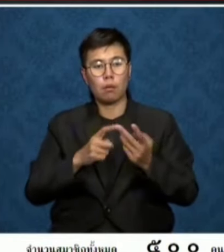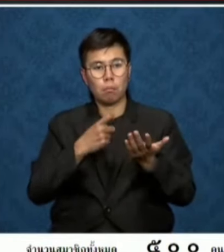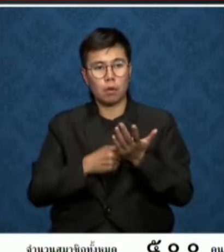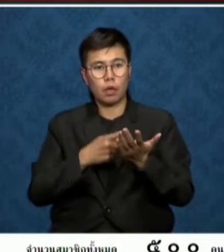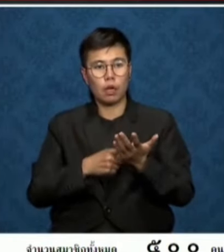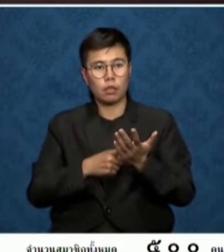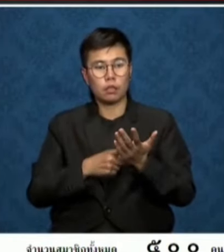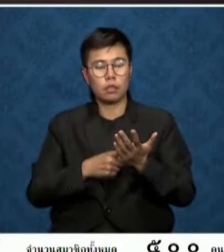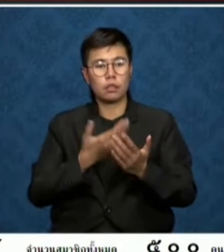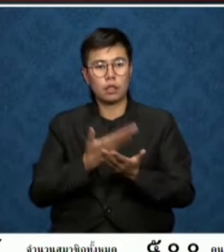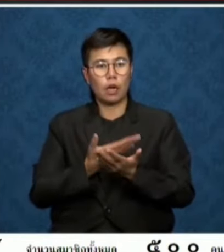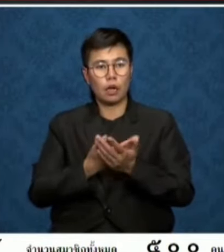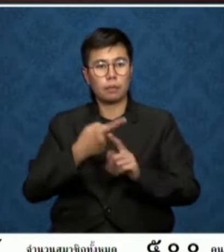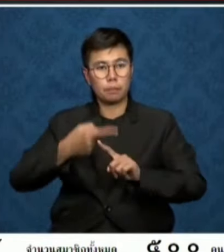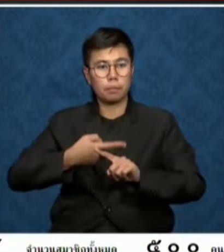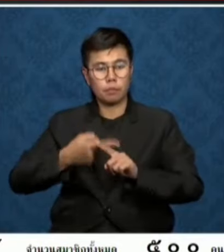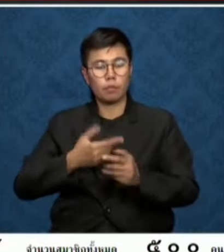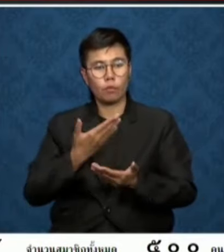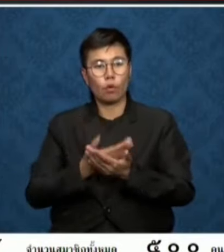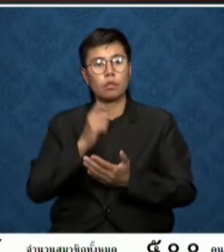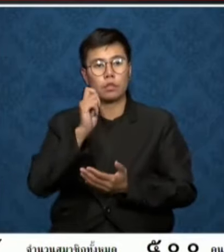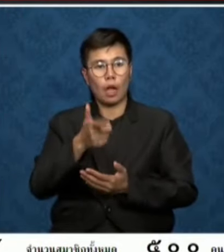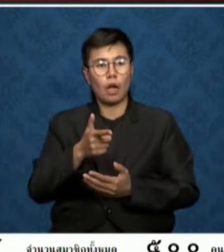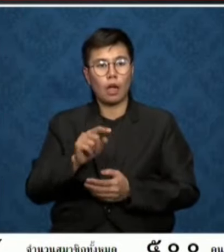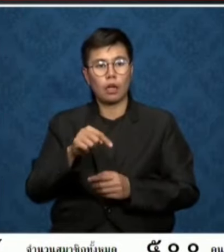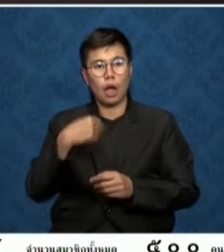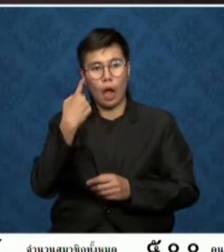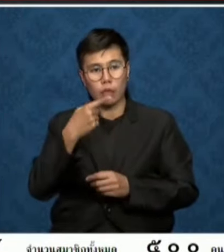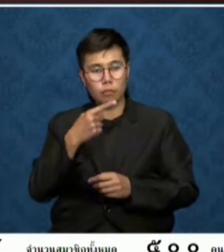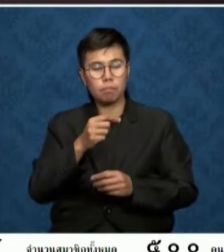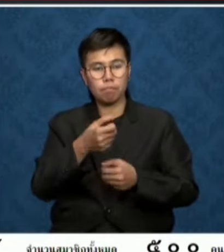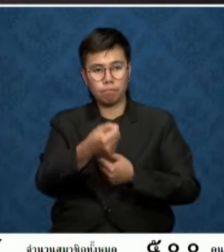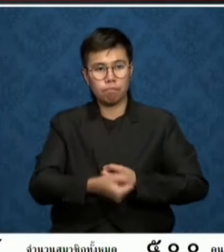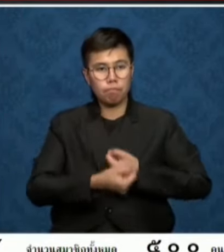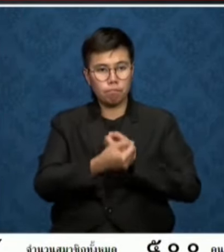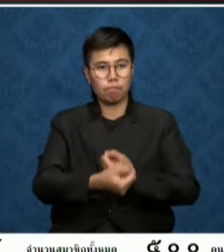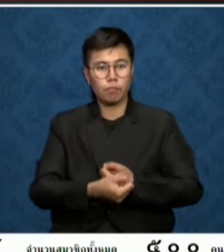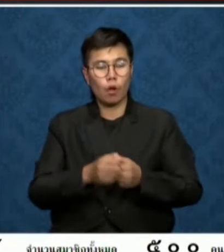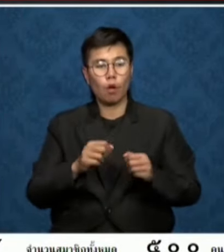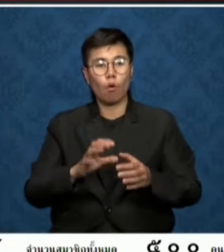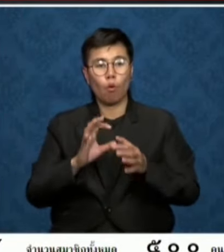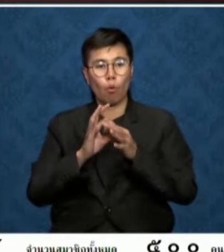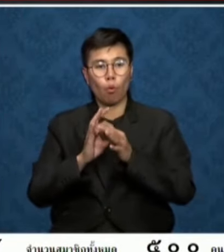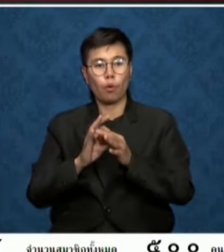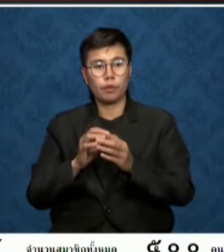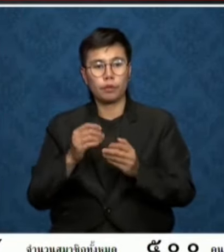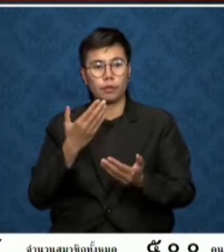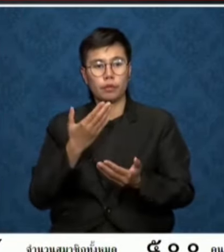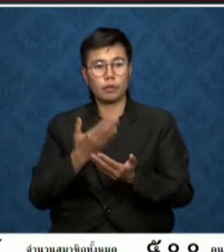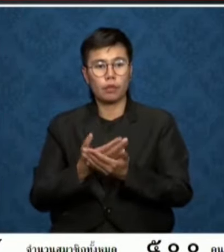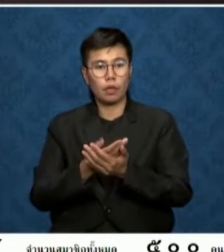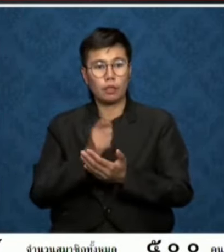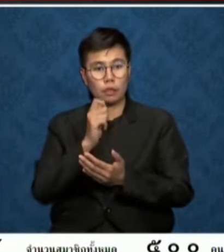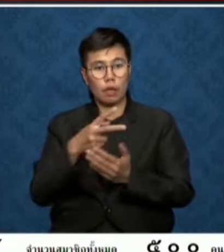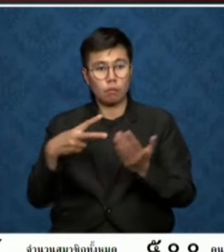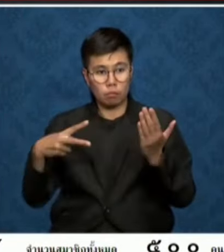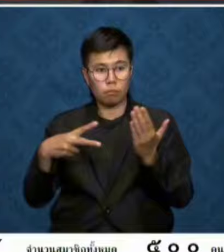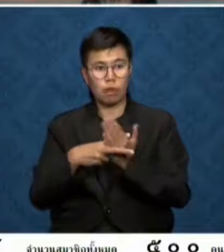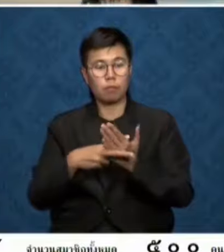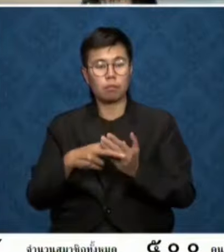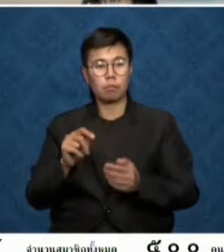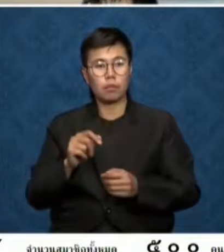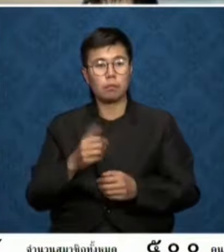พวกนี้ให้กับเกษตรกรนะครับแต่สิ่งที่น่าเป็นห่วงฮะที่ถูกตัดงบประมาณไปก็ยังห่วงว่